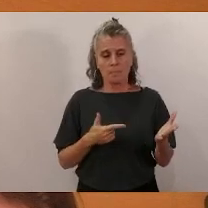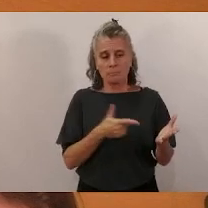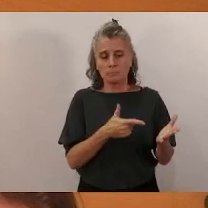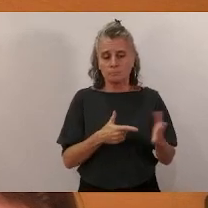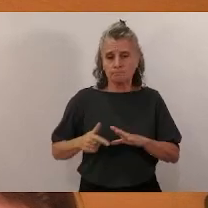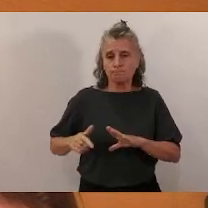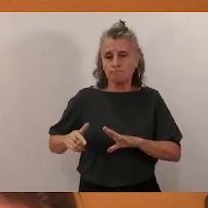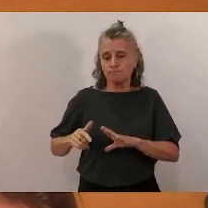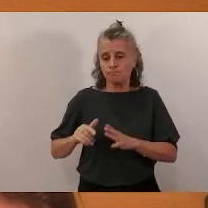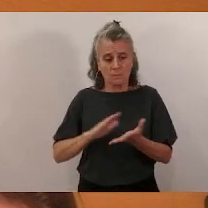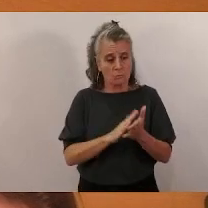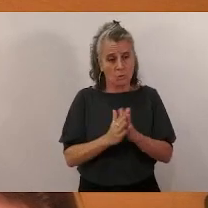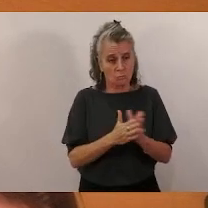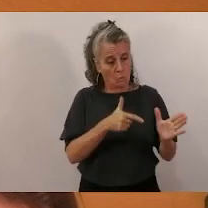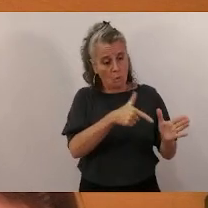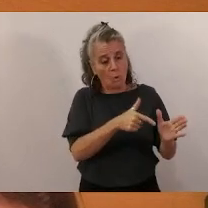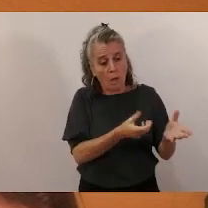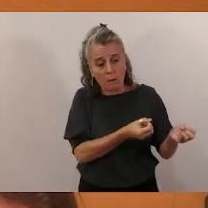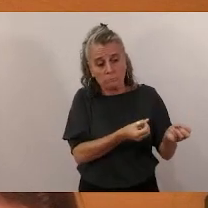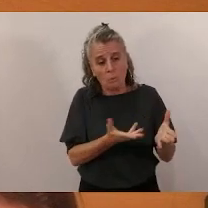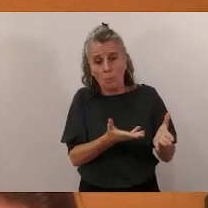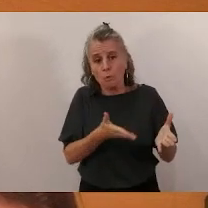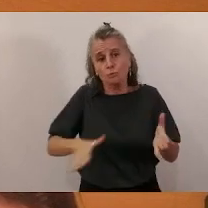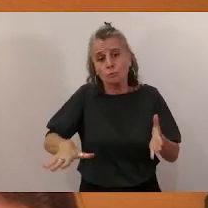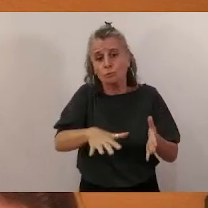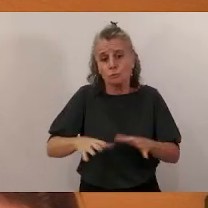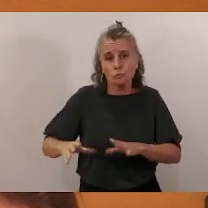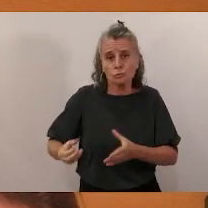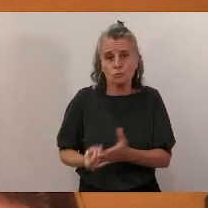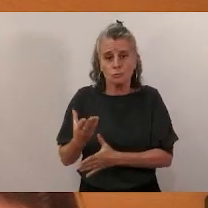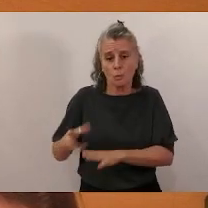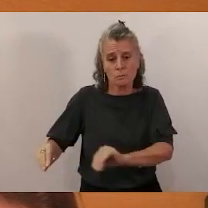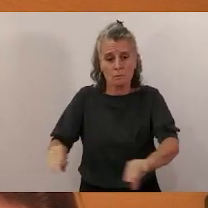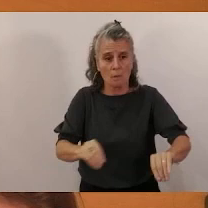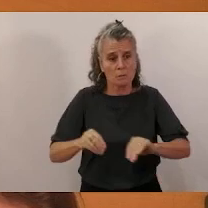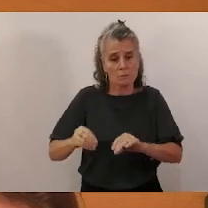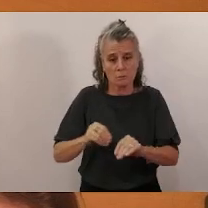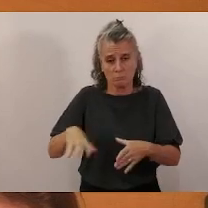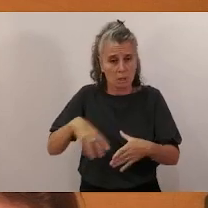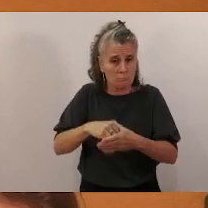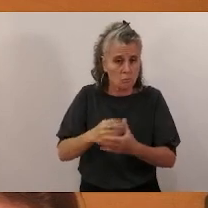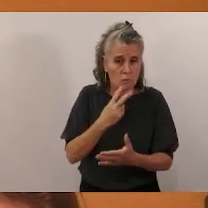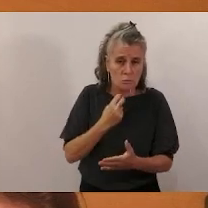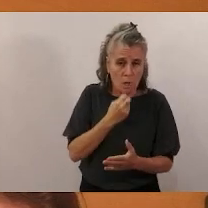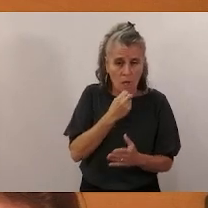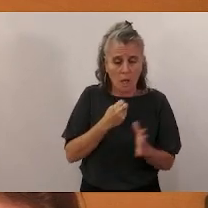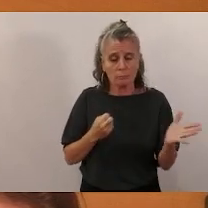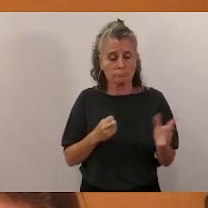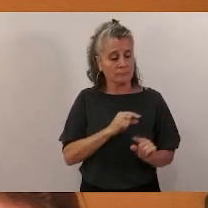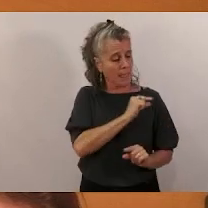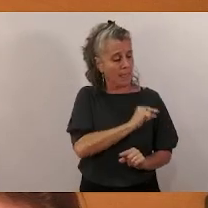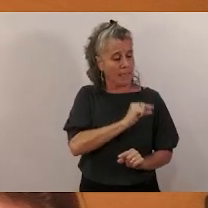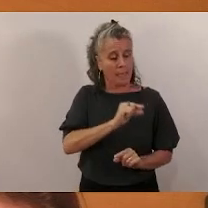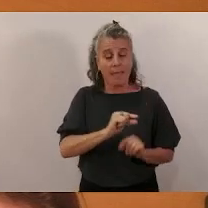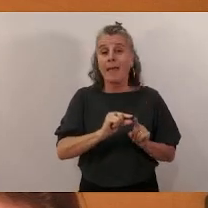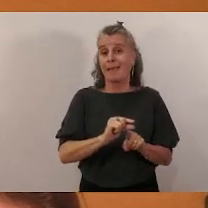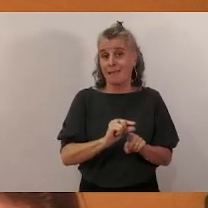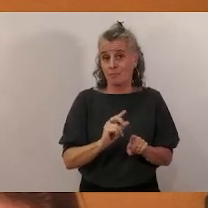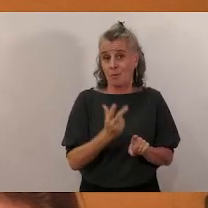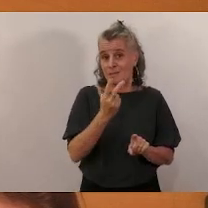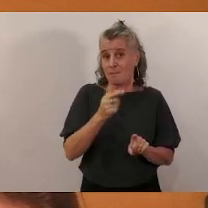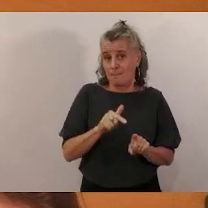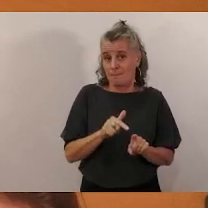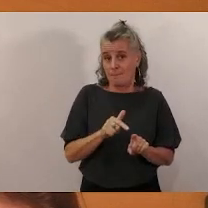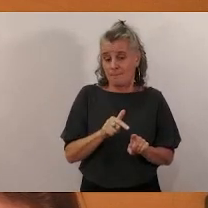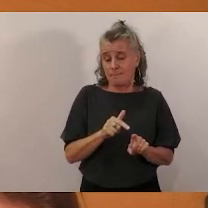espaces d'éducation populaire et de participation citoyenne. C'est la répartition 2023. Il y a une association qui a été créée